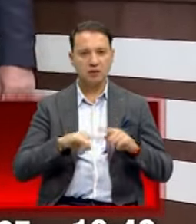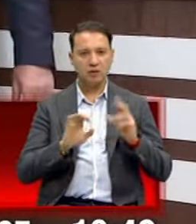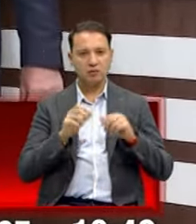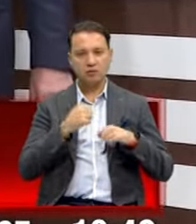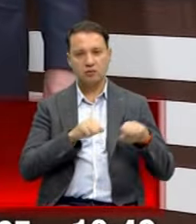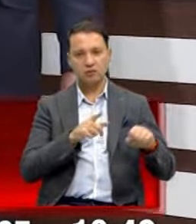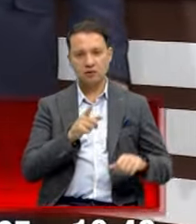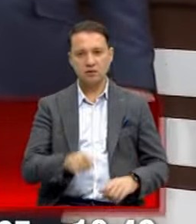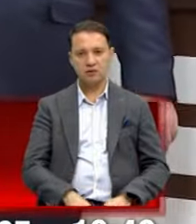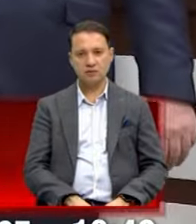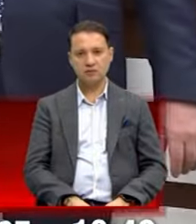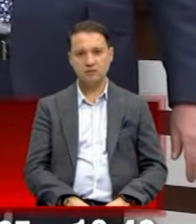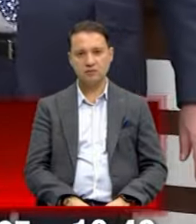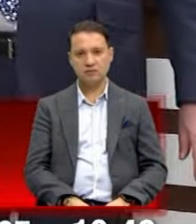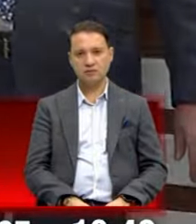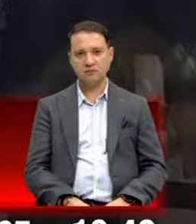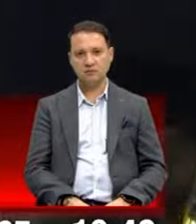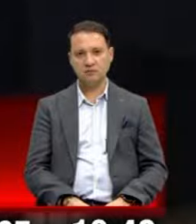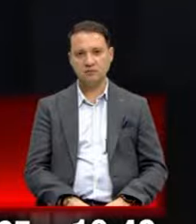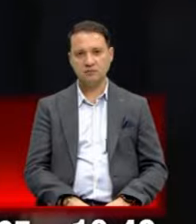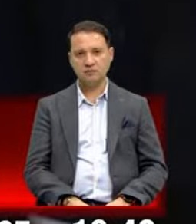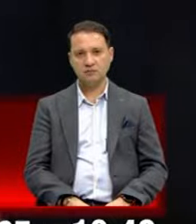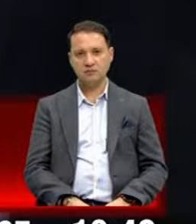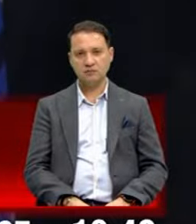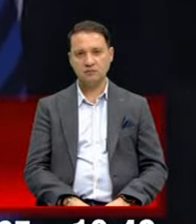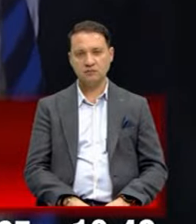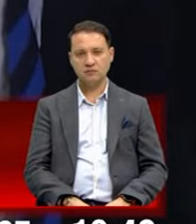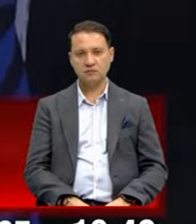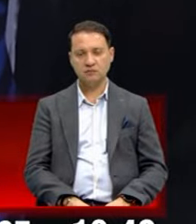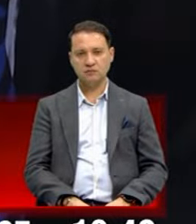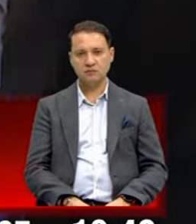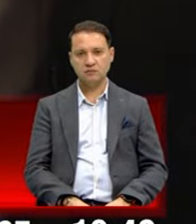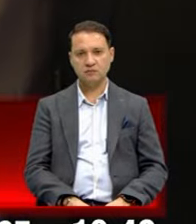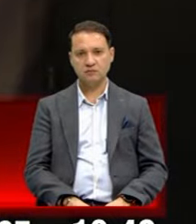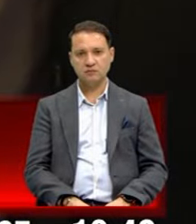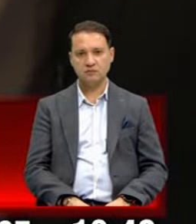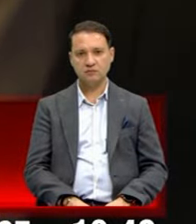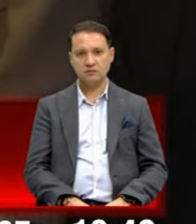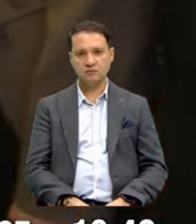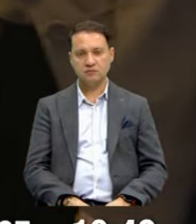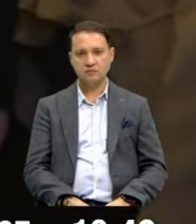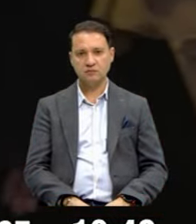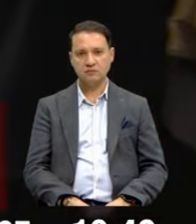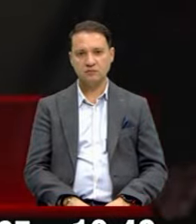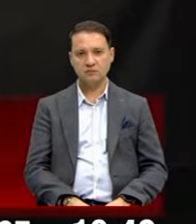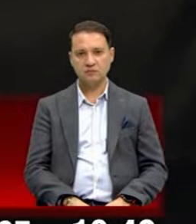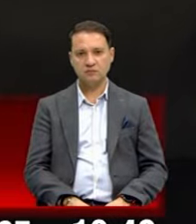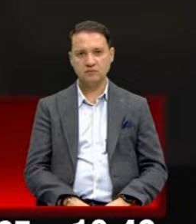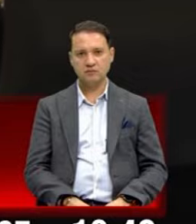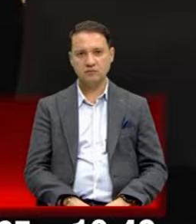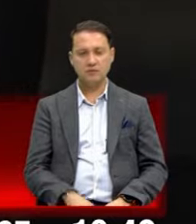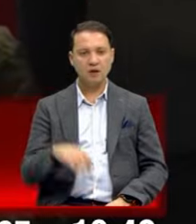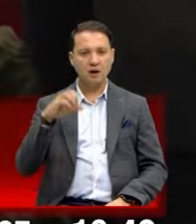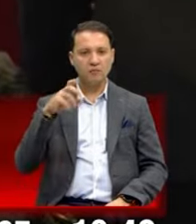Özer'i protesto etti. Etimesgut burada! İstemiyor! İstemiyor! Demin Çağlayan aday istedik, yapılmadı.